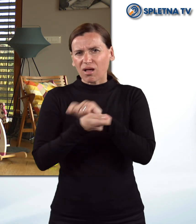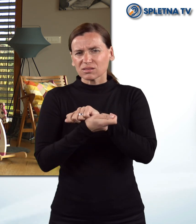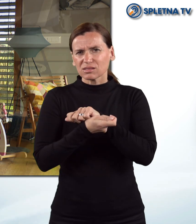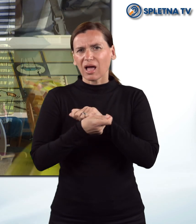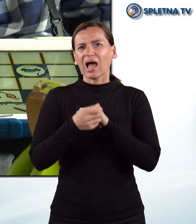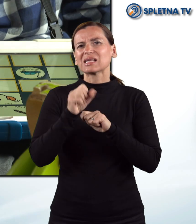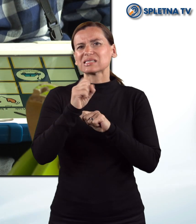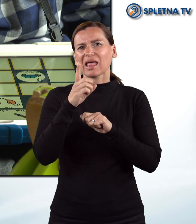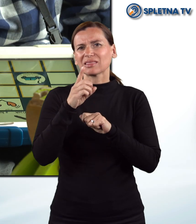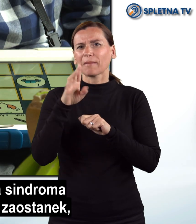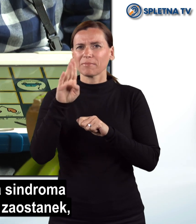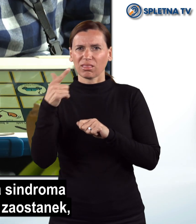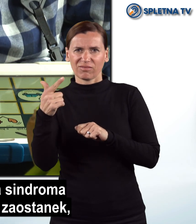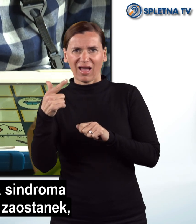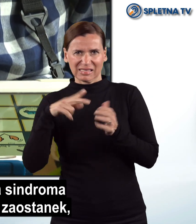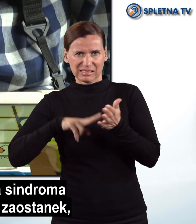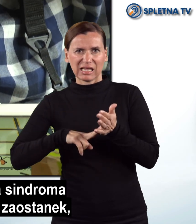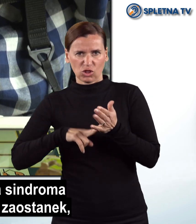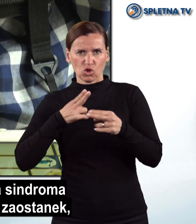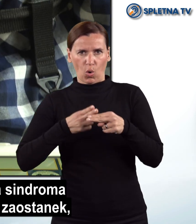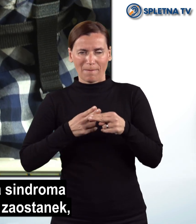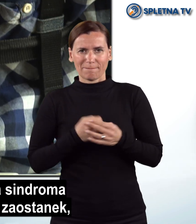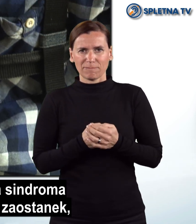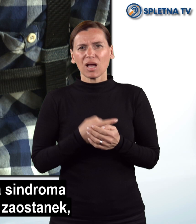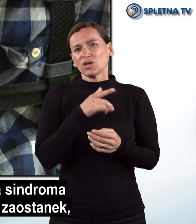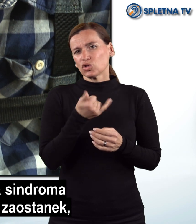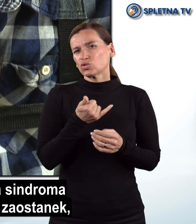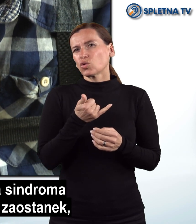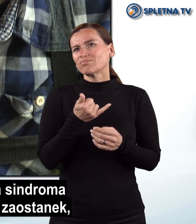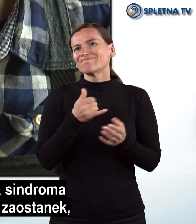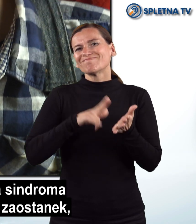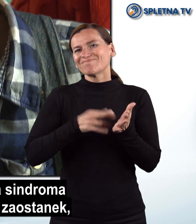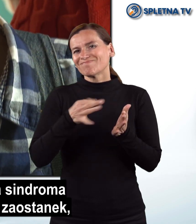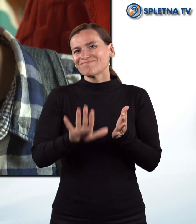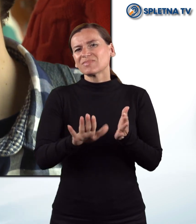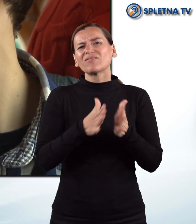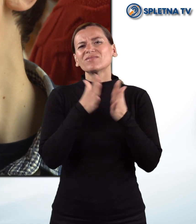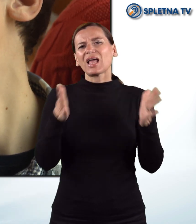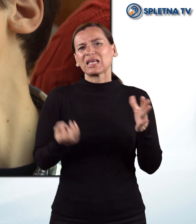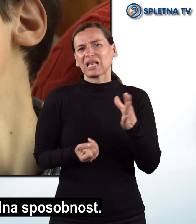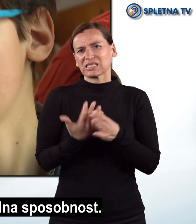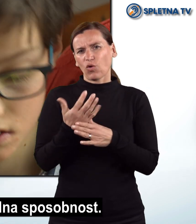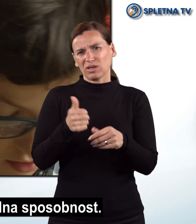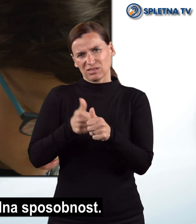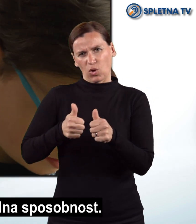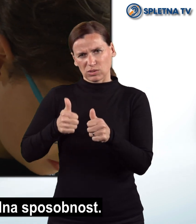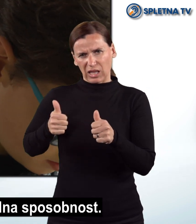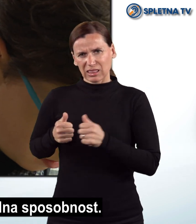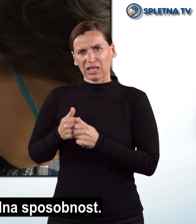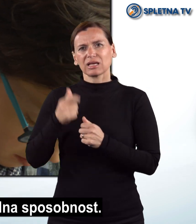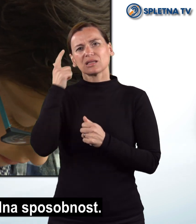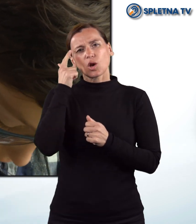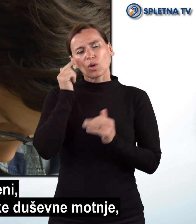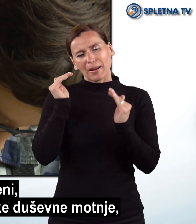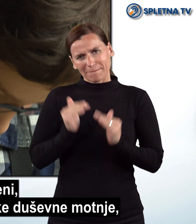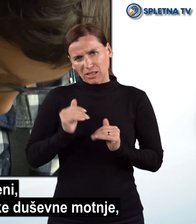sindrom. Značilnosti tega sindroma so velik razvojni zaostanek, intelektualna manj